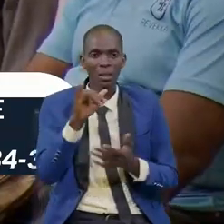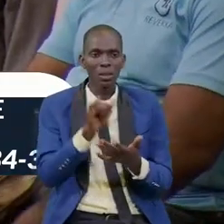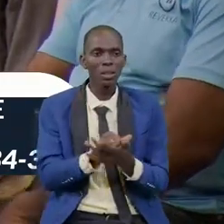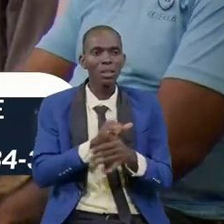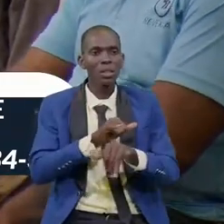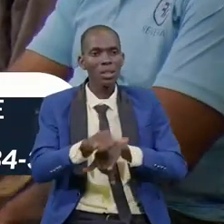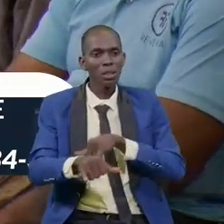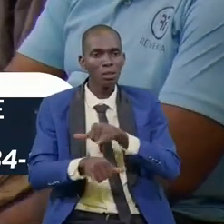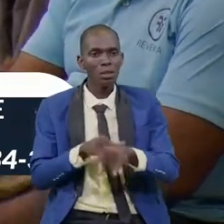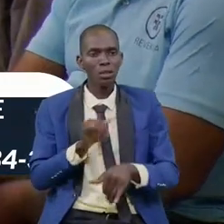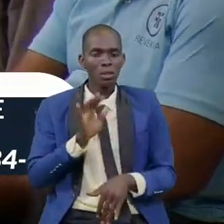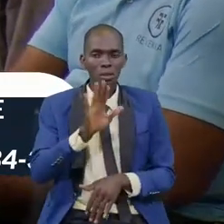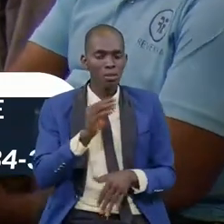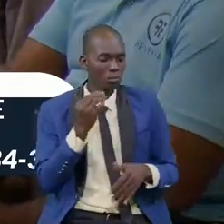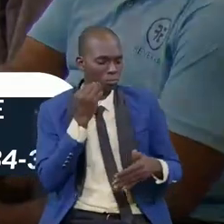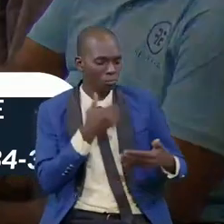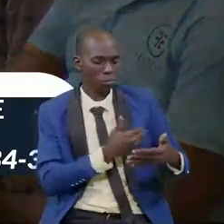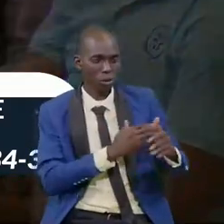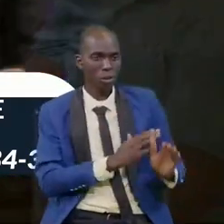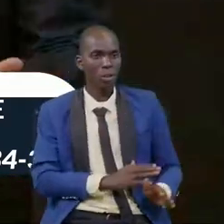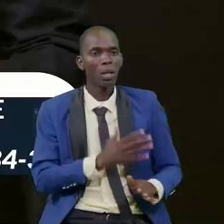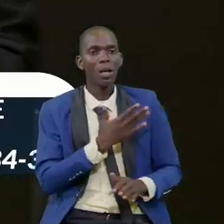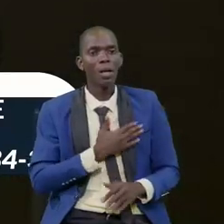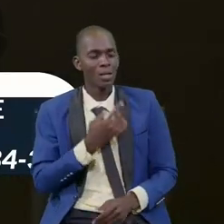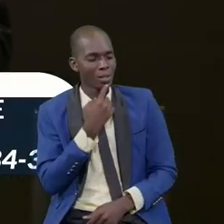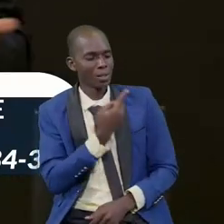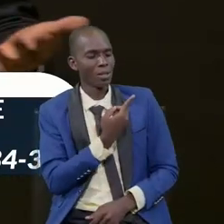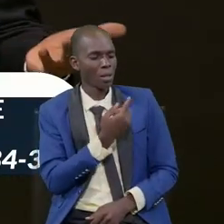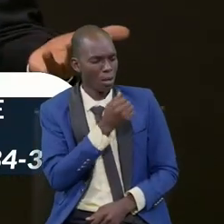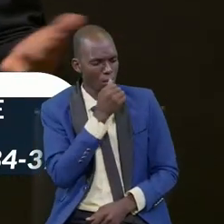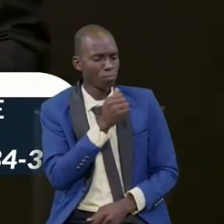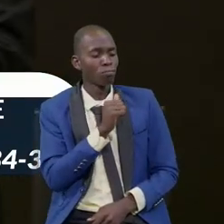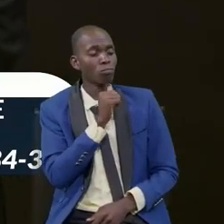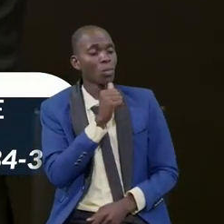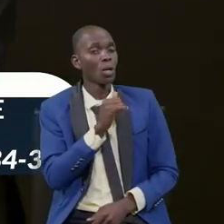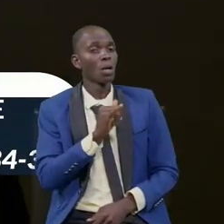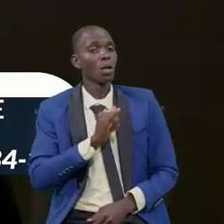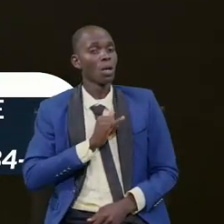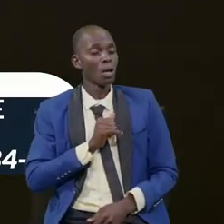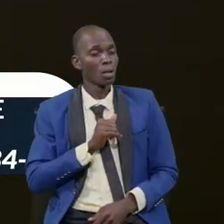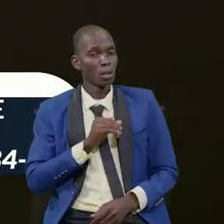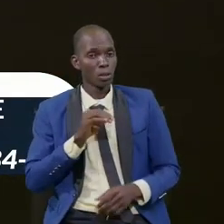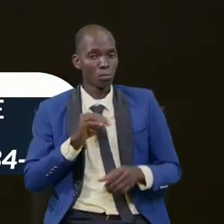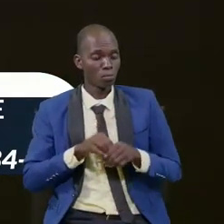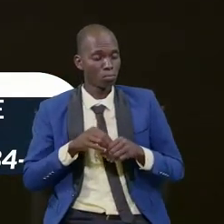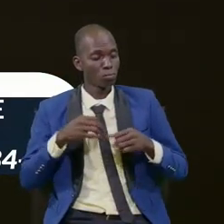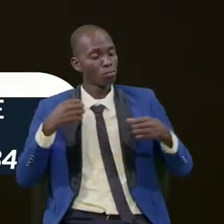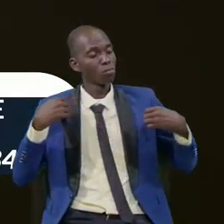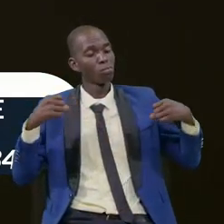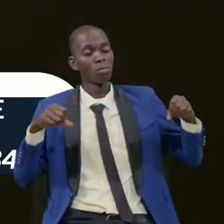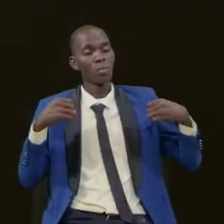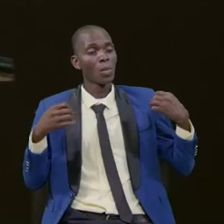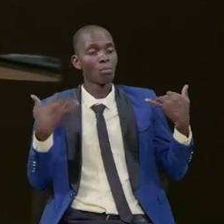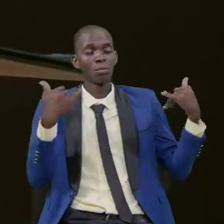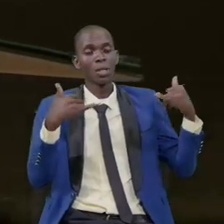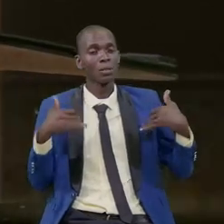trompe son prochain et qui dit, n'était-ce pas pour plaisanter?